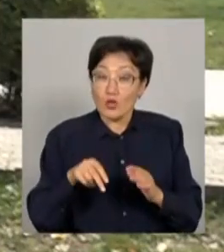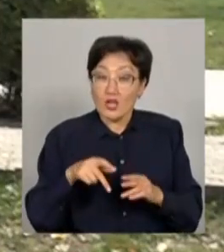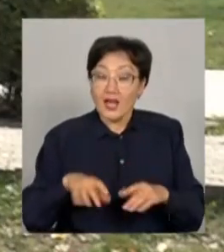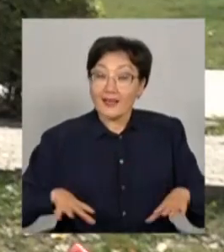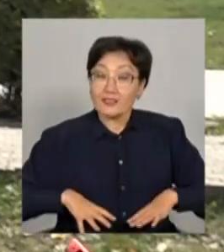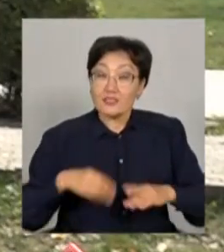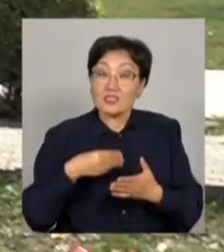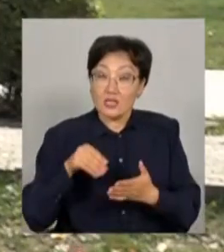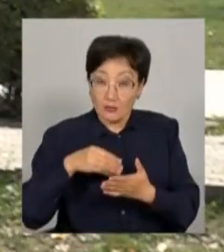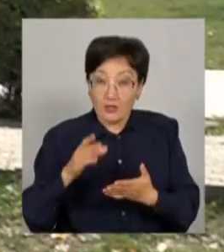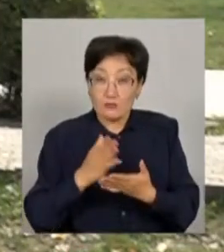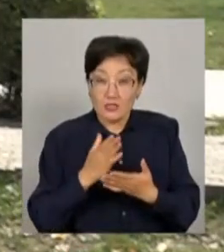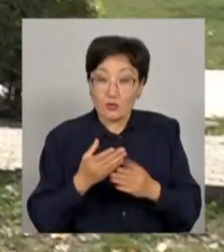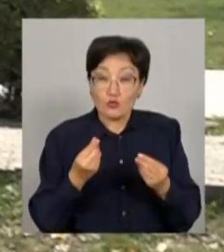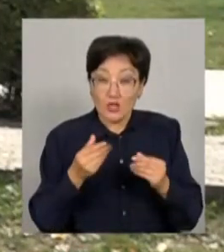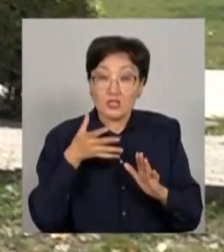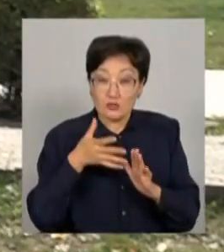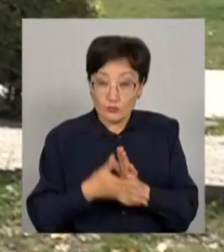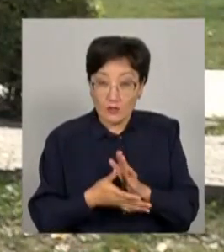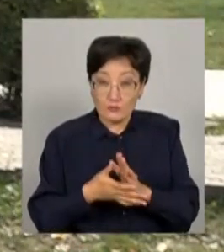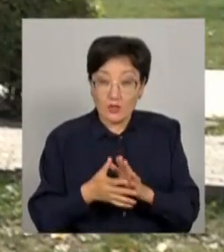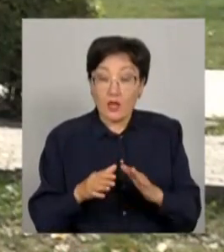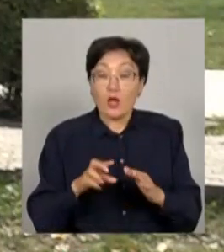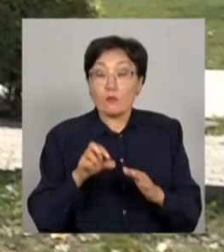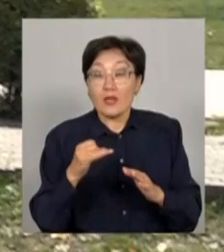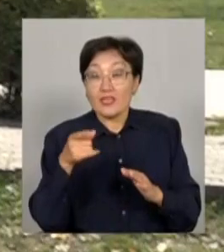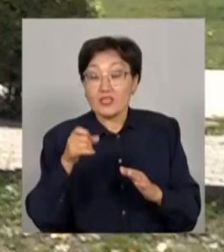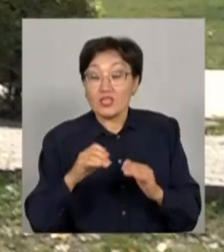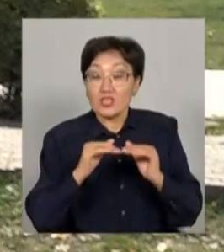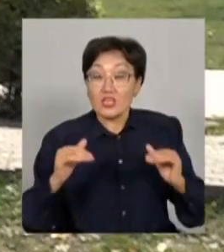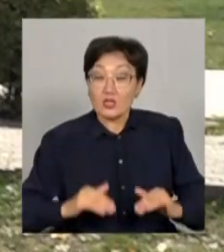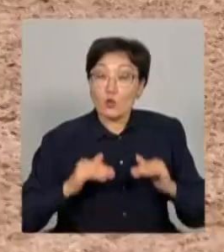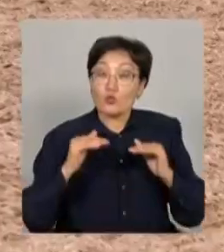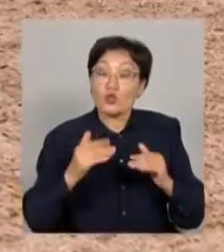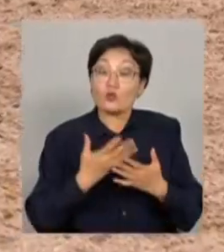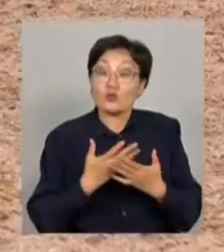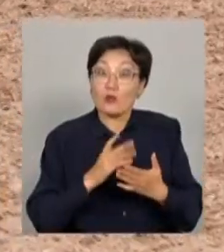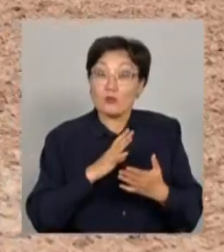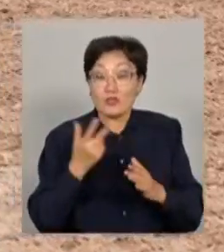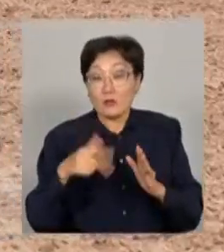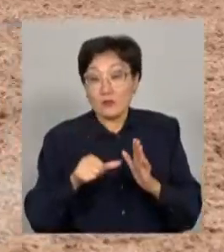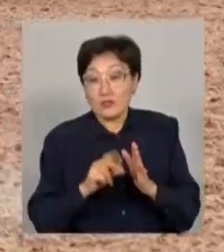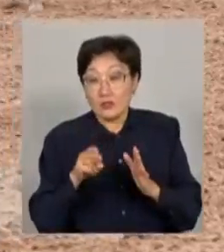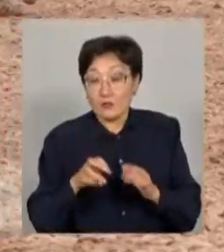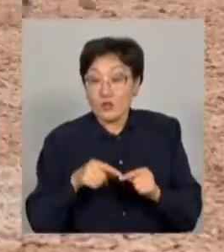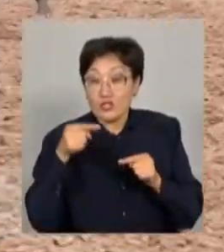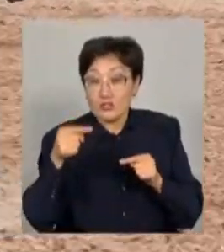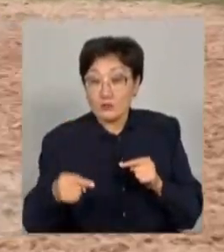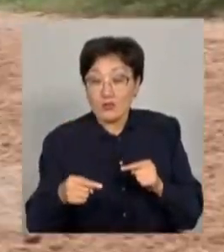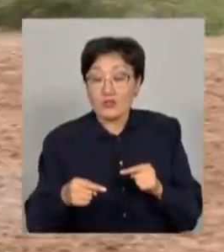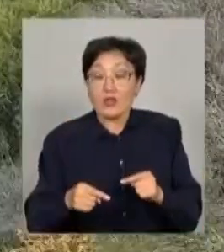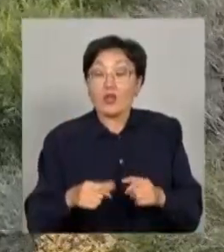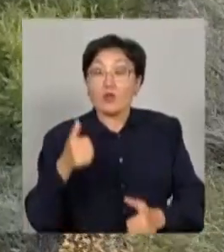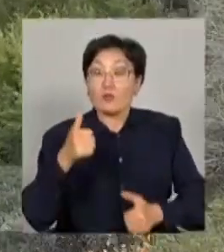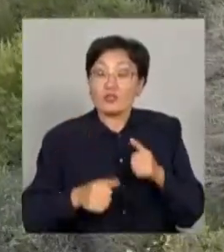алынып жатыр. Ол бәйгенің деңгейінің өскенін көрсетеді әрине. Биыл 36 шақырымға созылған Ұлы Аламан